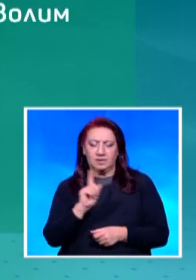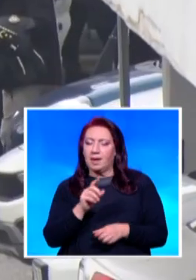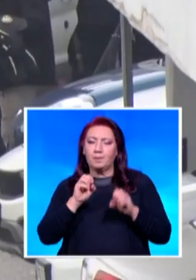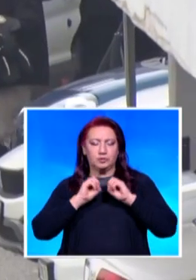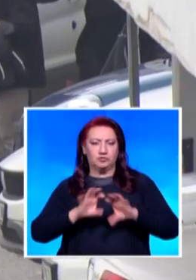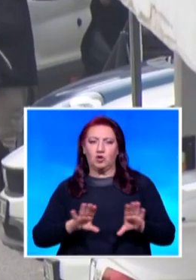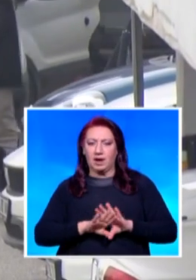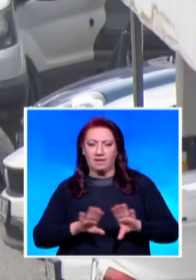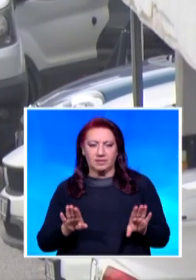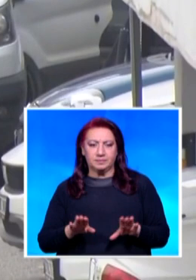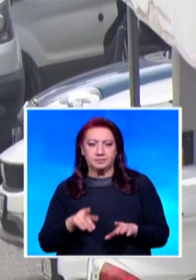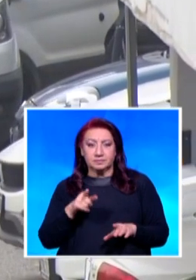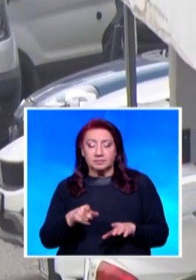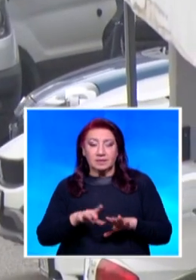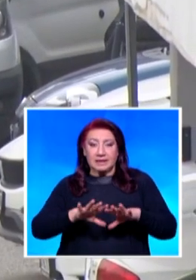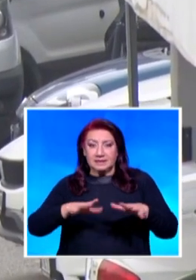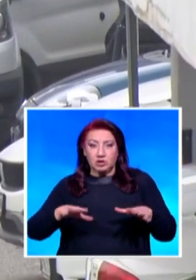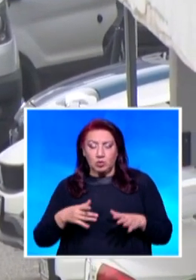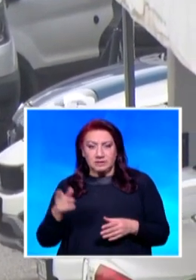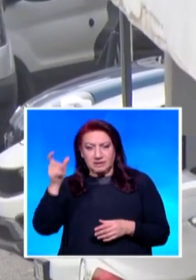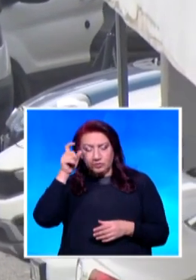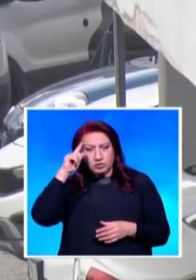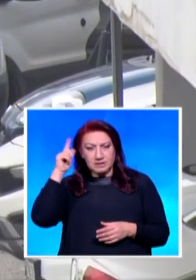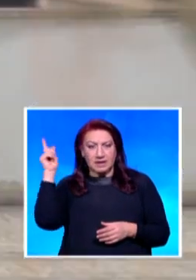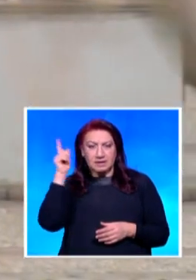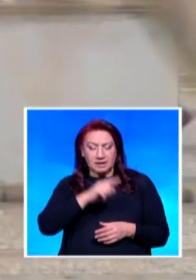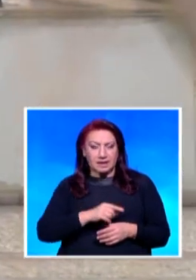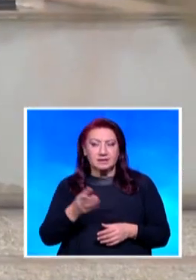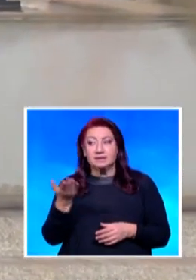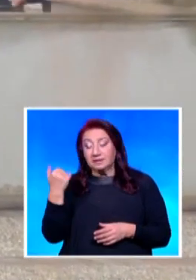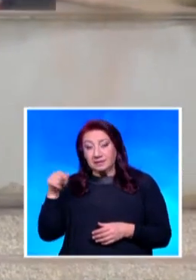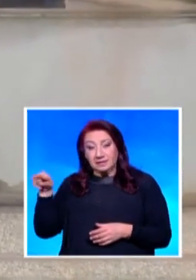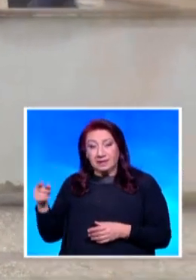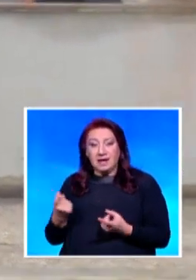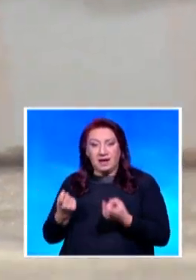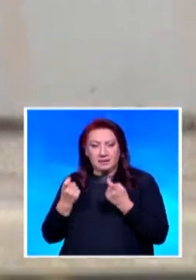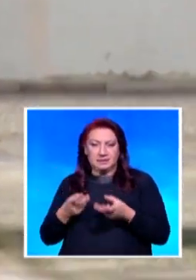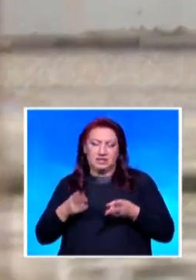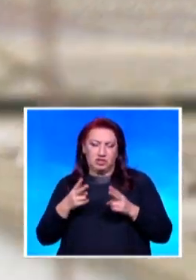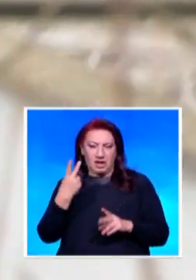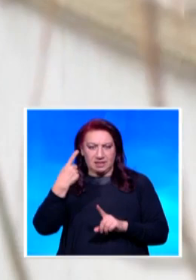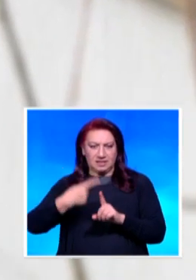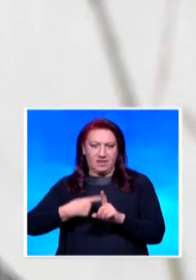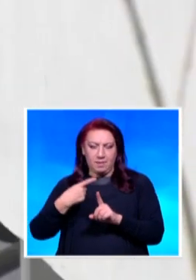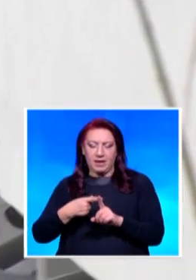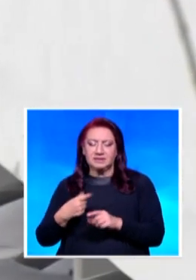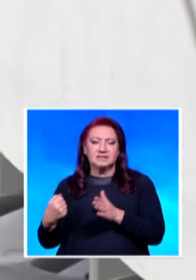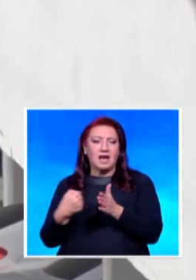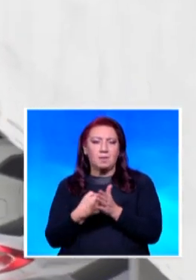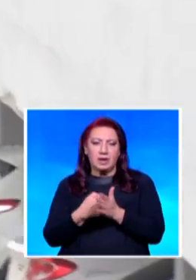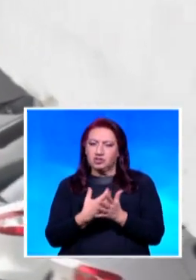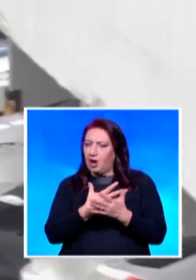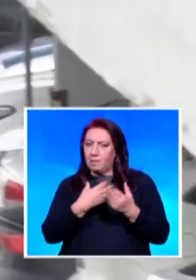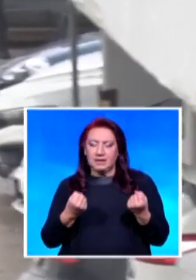спорт. Скандалната ситуация в Турция идва само ден, след като в Гърция решиха, че два месеца ще играят мачовете си без публика.